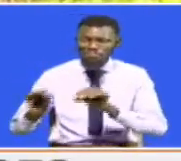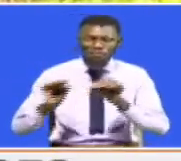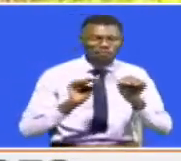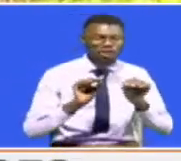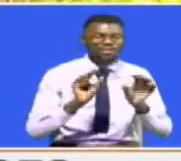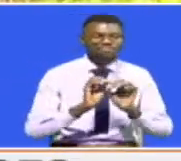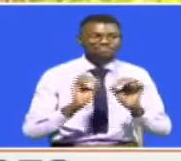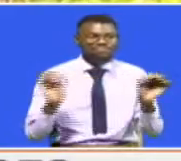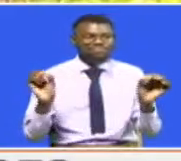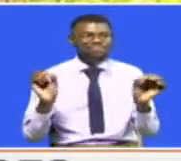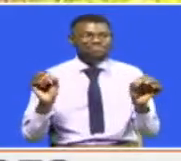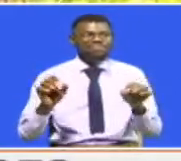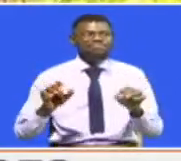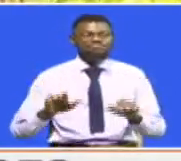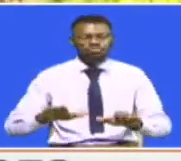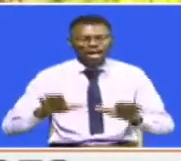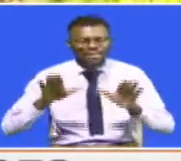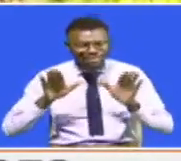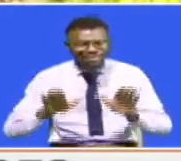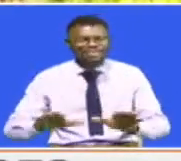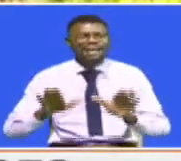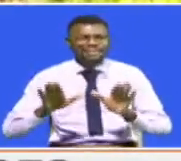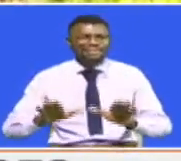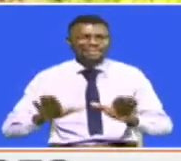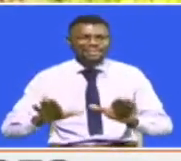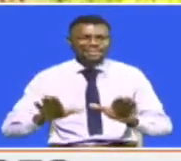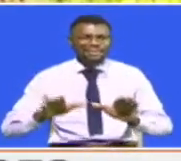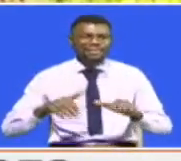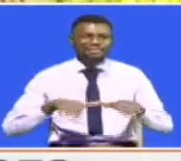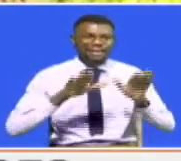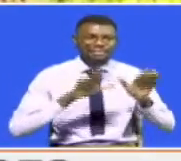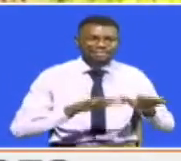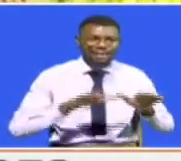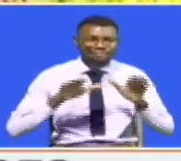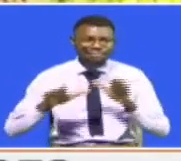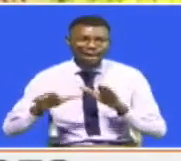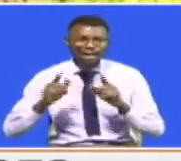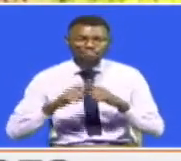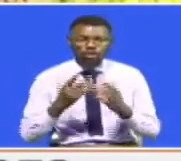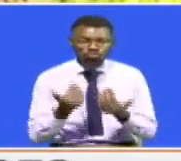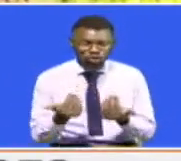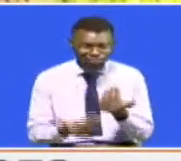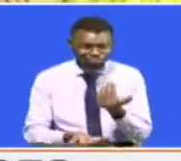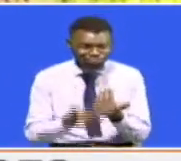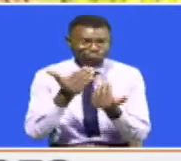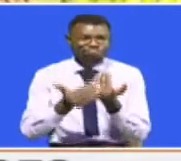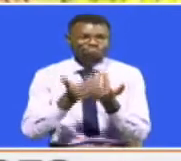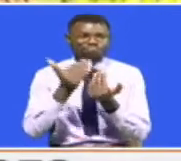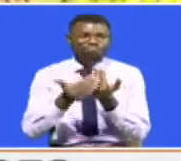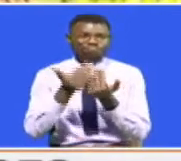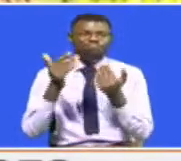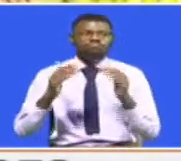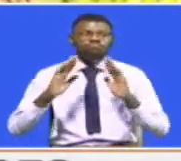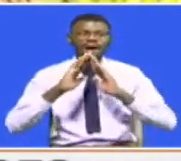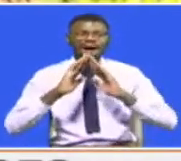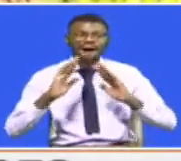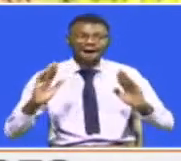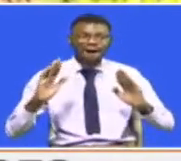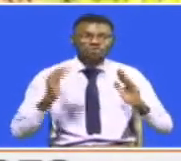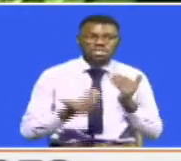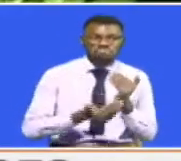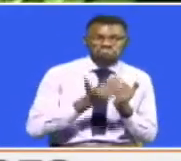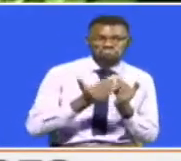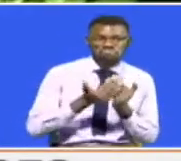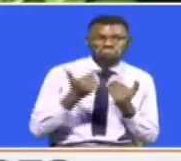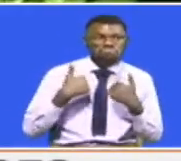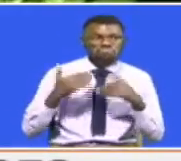hapa hivi. Tutajua pia tunahangaika, tunalea watoto wetu, tunakaa kwa poma letu, tunalima poma letu, hasa hatuwezi